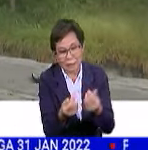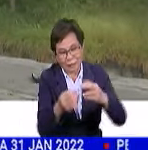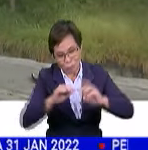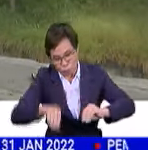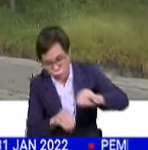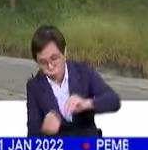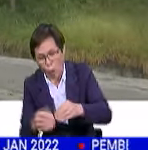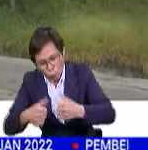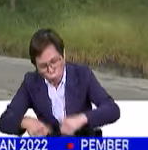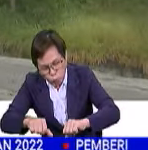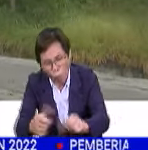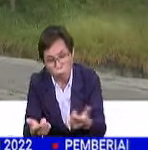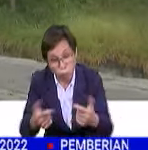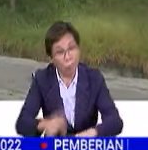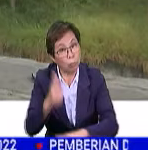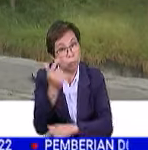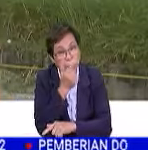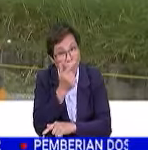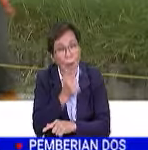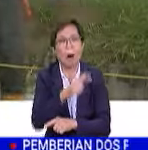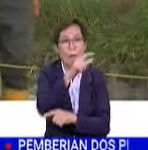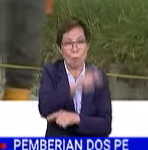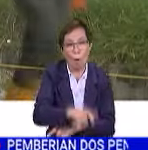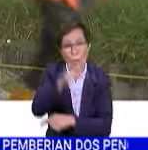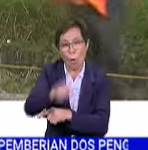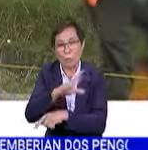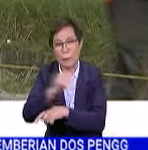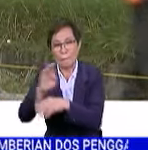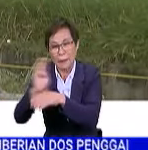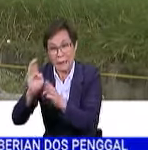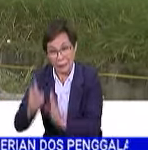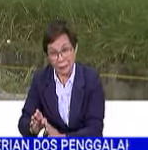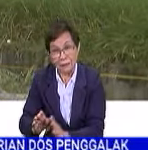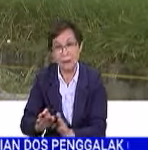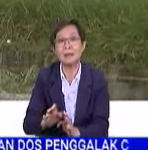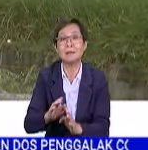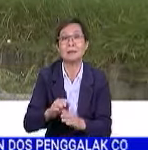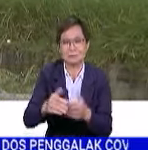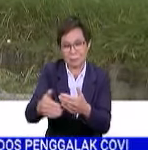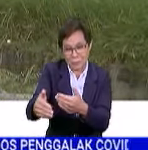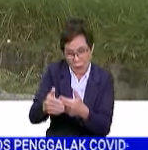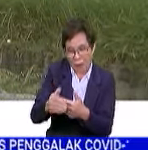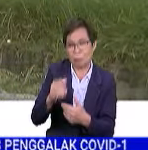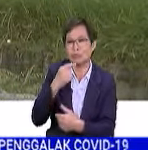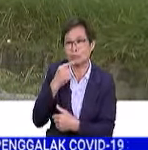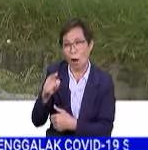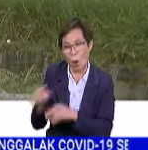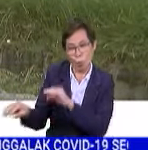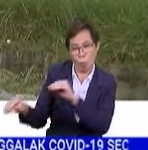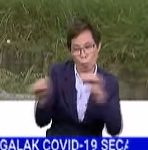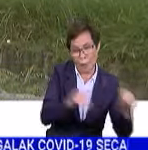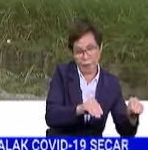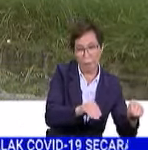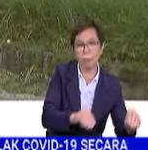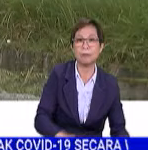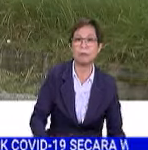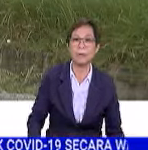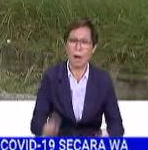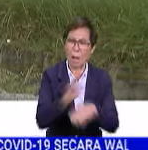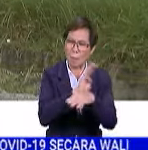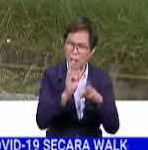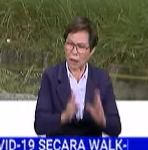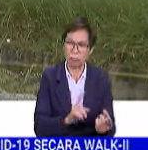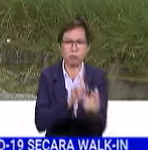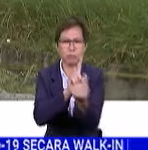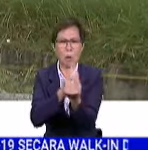kejadian berterusan. Manakala, penduduk dan peniaga di kawasan berhampiran telah dipindahkan sepenuhnya. Peniaga